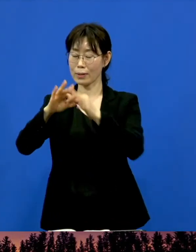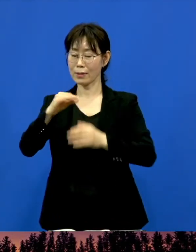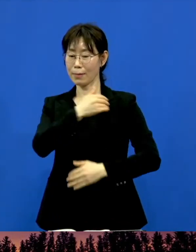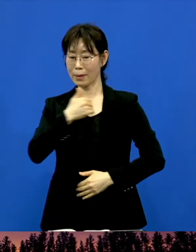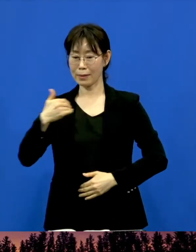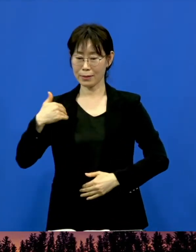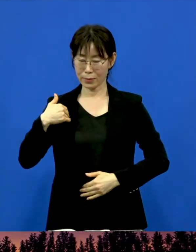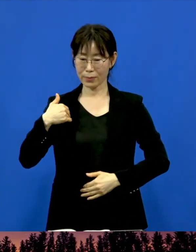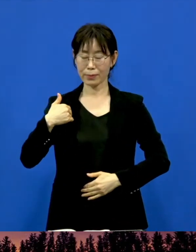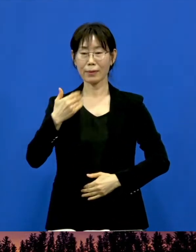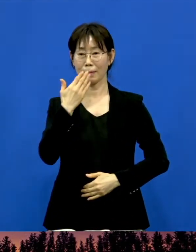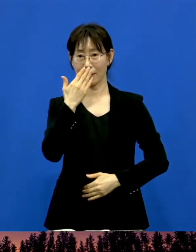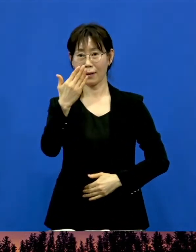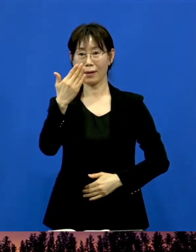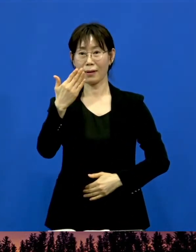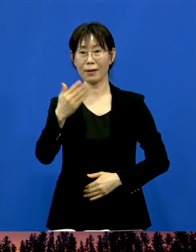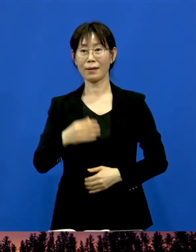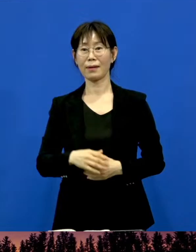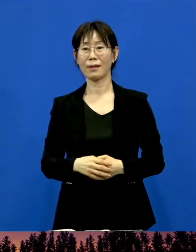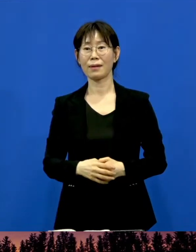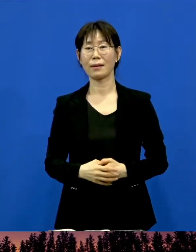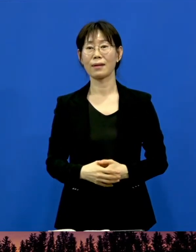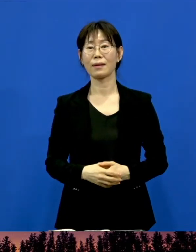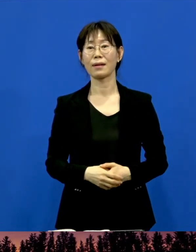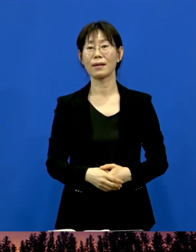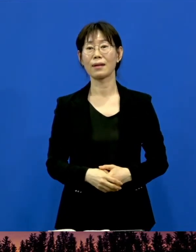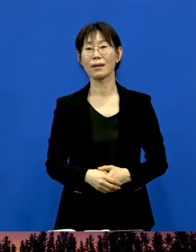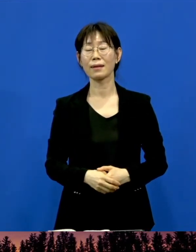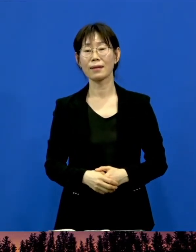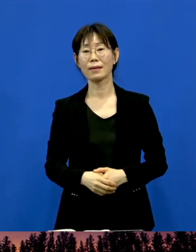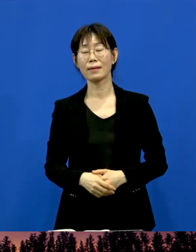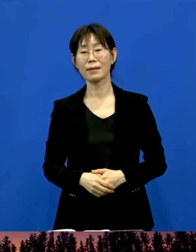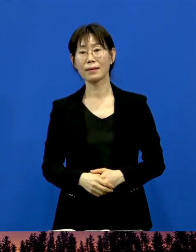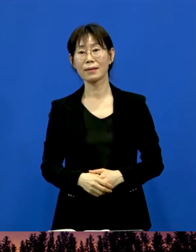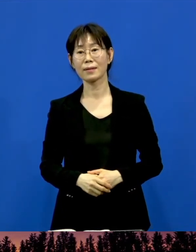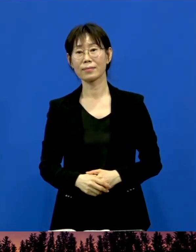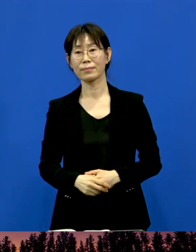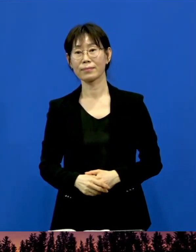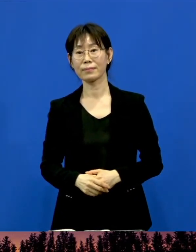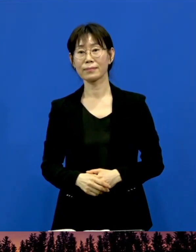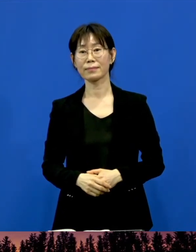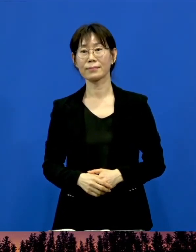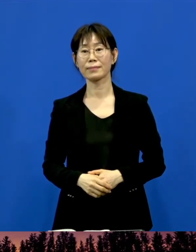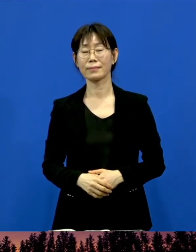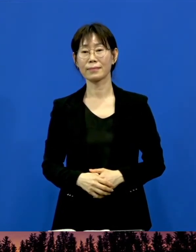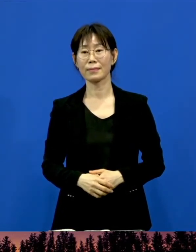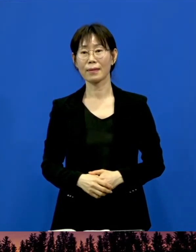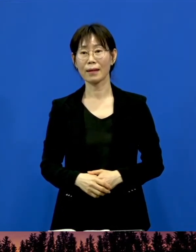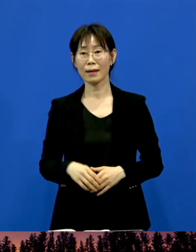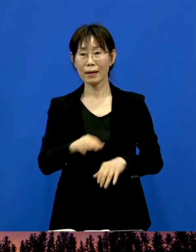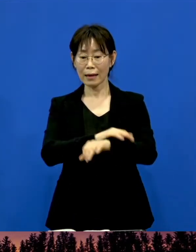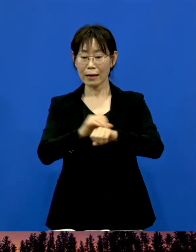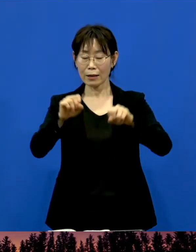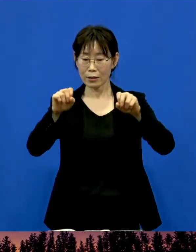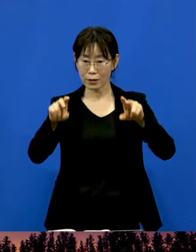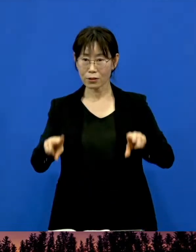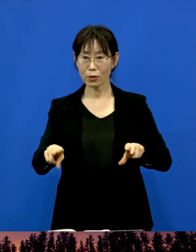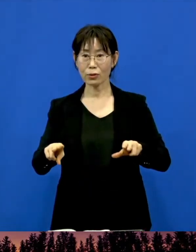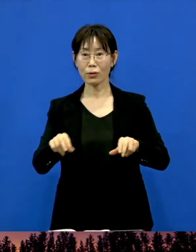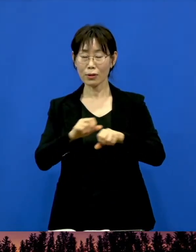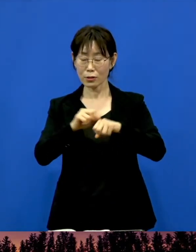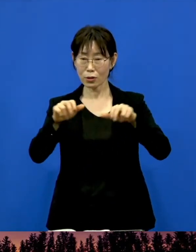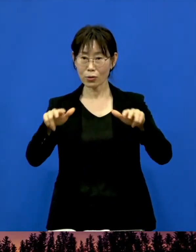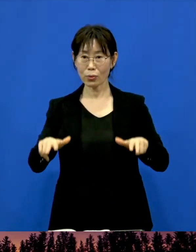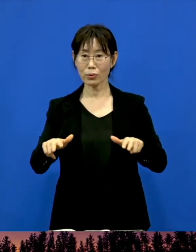하나님을 만남으로 최고의 만족을 얻게 하신다는 겁니다. 그래서 이것이 전도서의 답이에요, 여러분. 그래서 전도서의 이